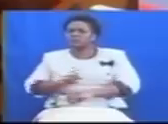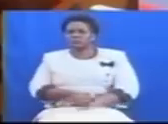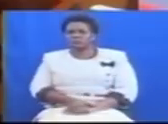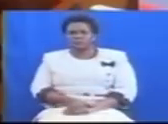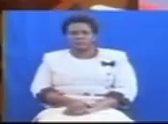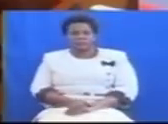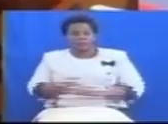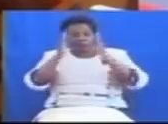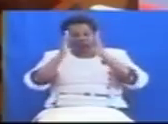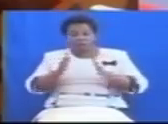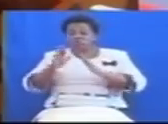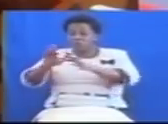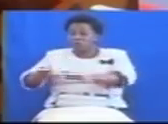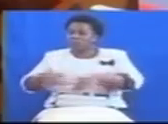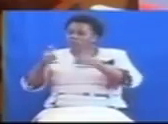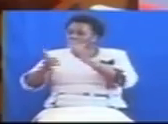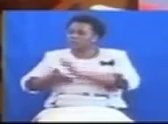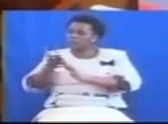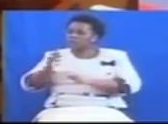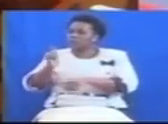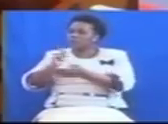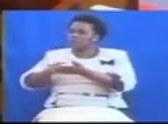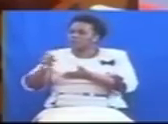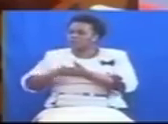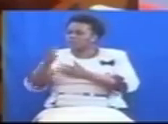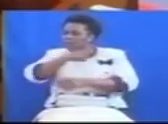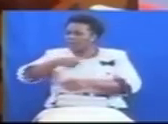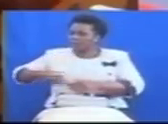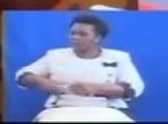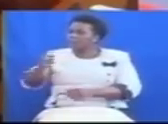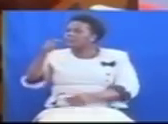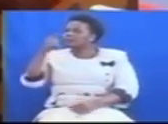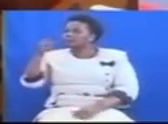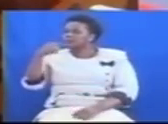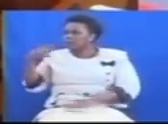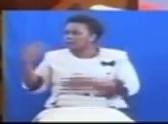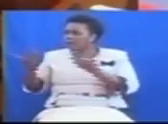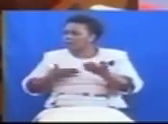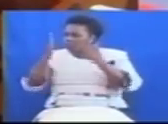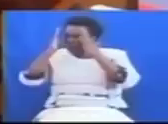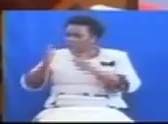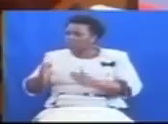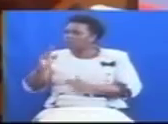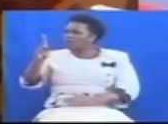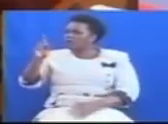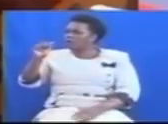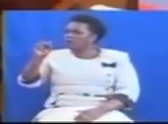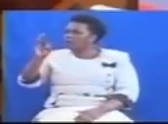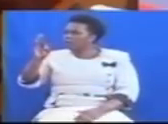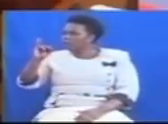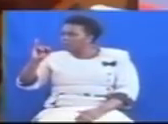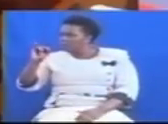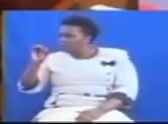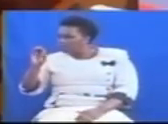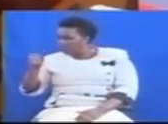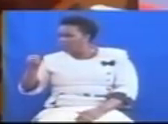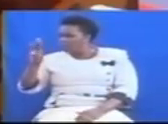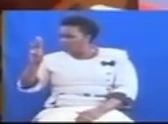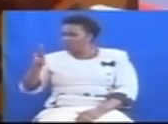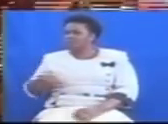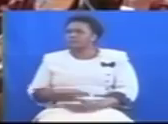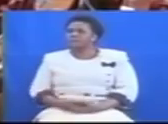Maswali, waheshimiwa wabunge, tutaanza na ofisi ya Rais TAMISEMI. Mheshimiwa Dr. Dalali Peter Kafumu, mbunge wa Igunga, sasa ulize swali